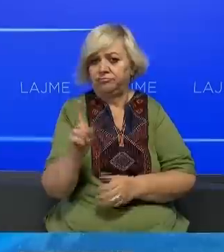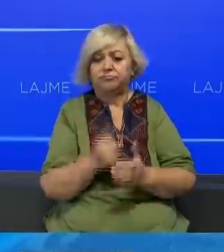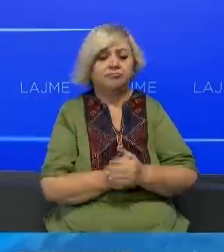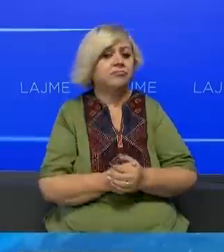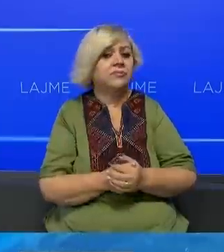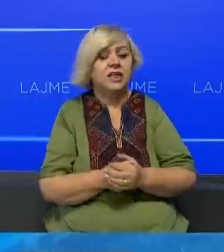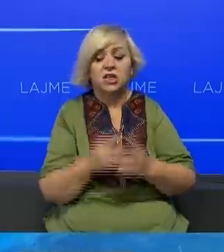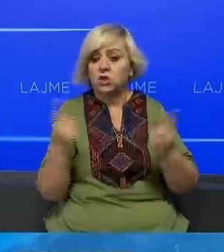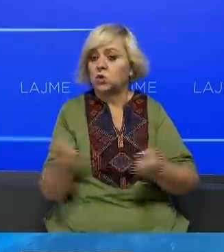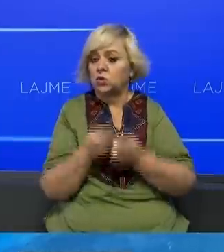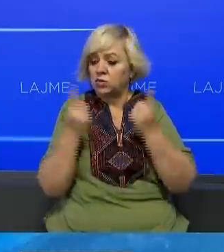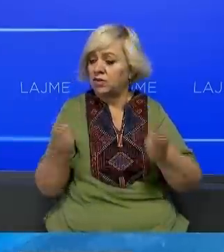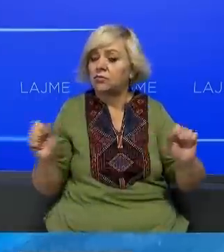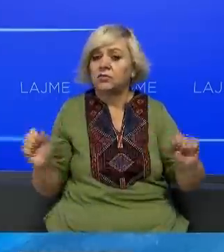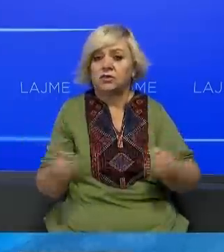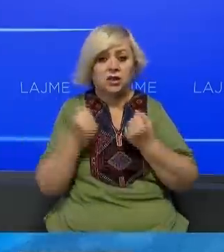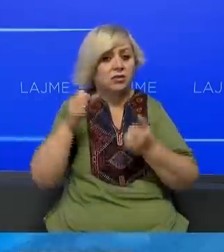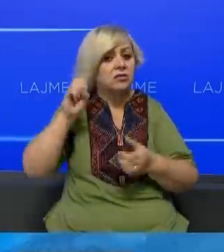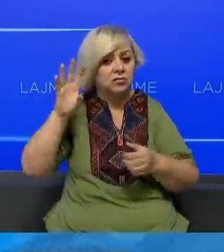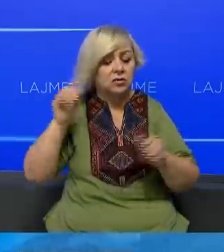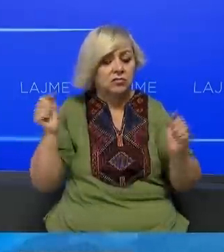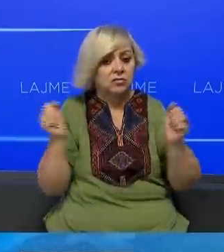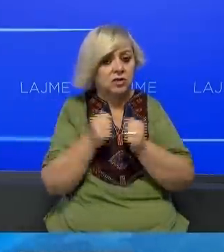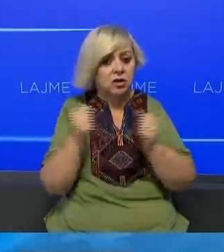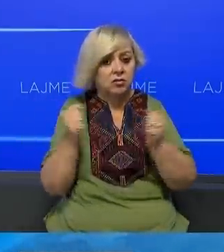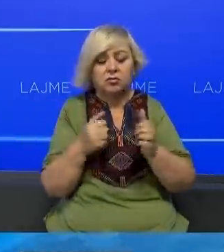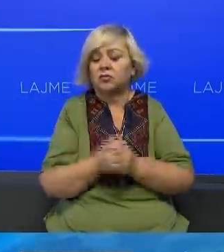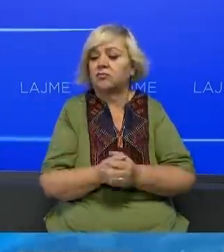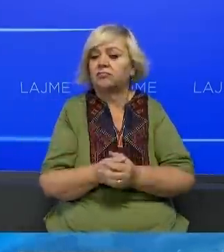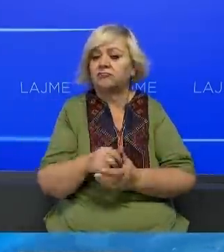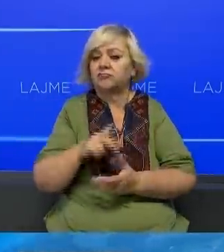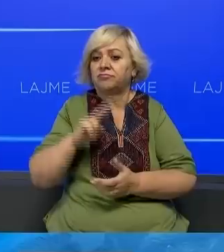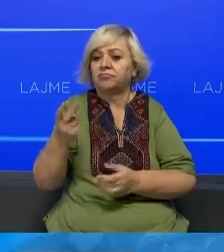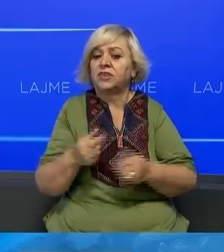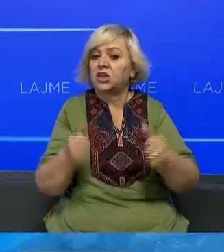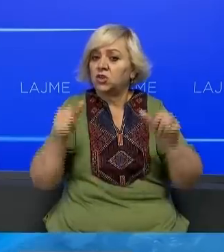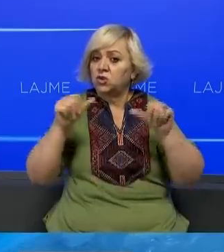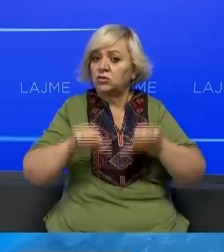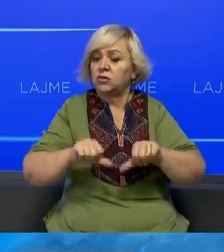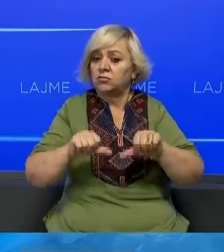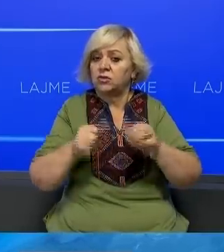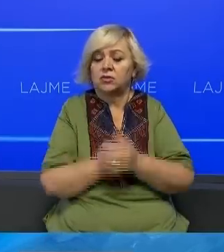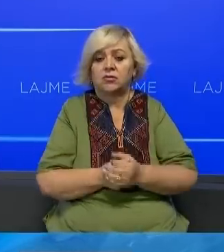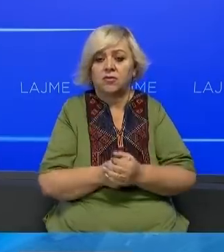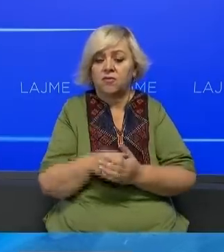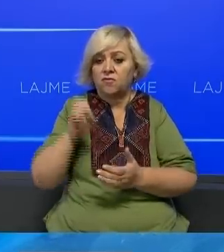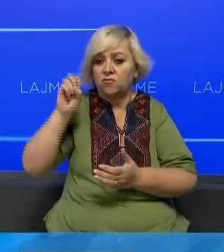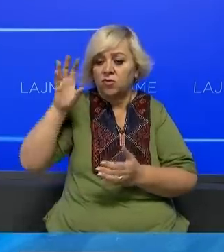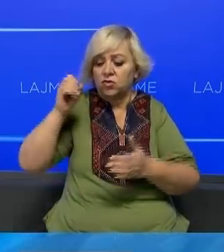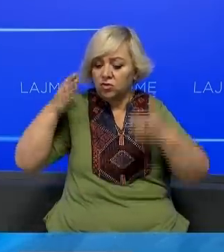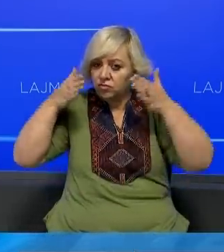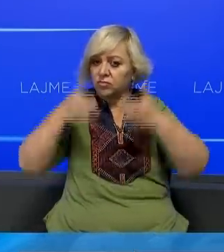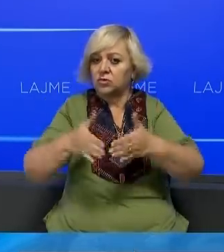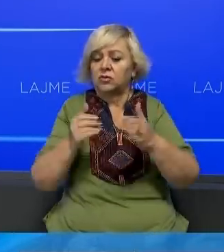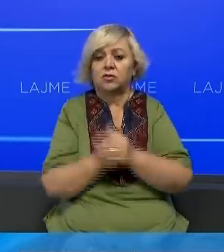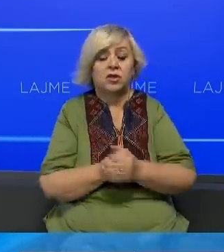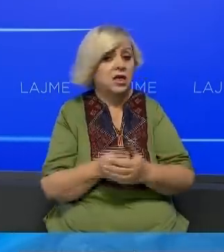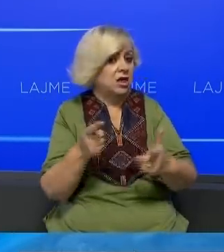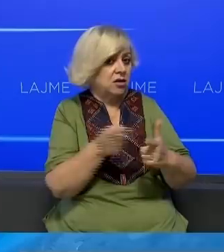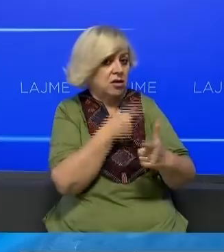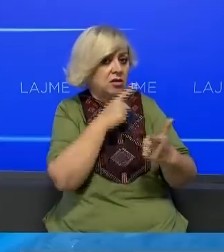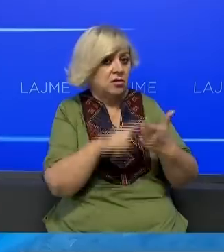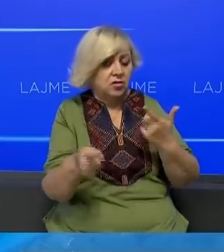të gjendjes së vështirë energjetike të dimrit, por edhe ka ndërmarrë veprime të dëmshme në fushën e energjisë. PDK konsideron se nëse nuk